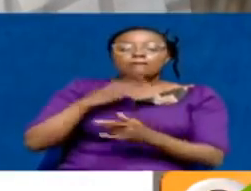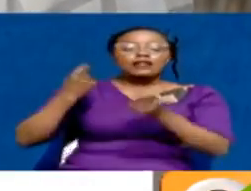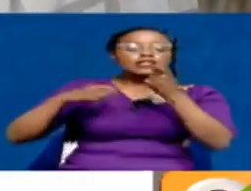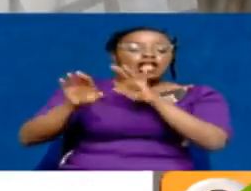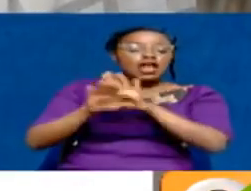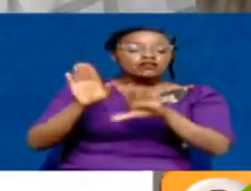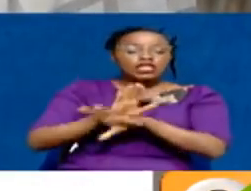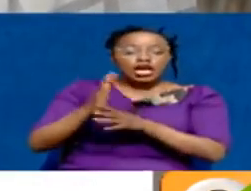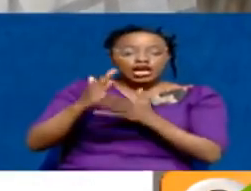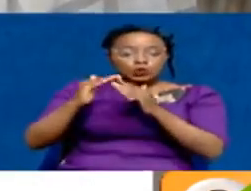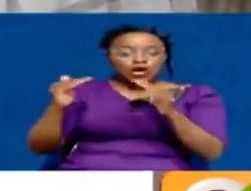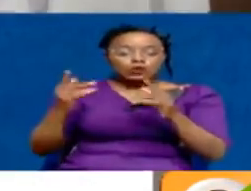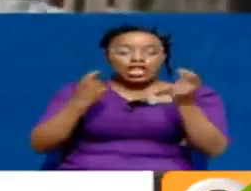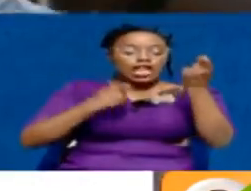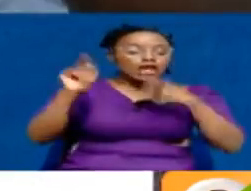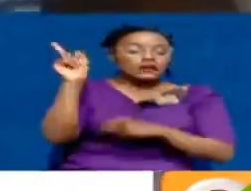aliuza zote.